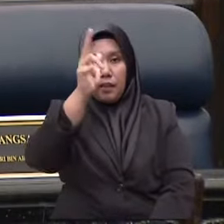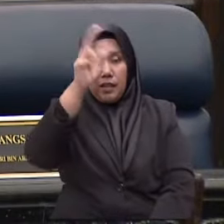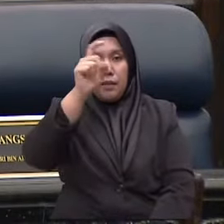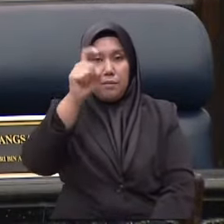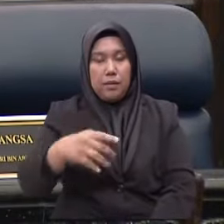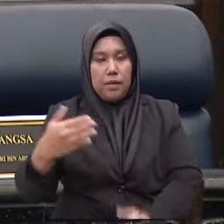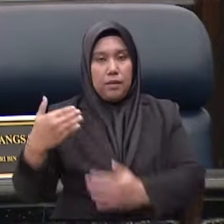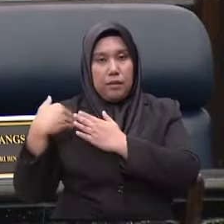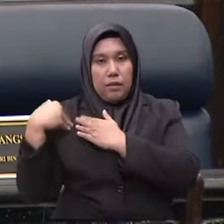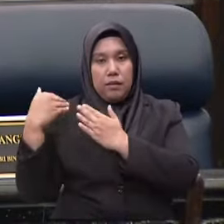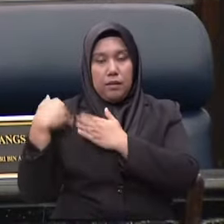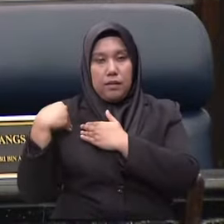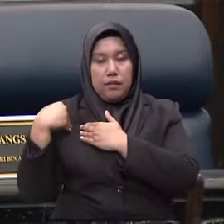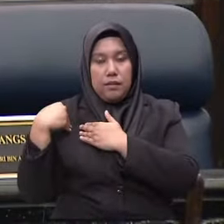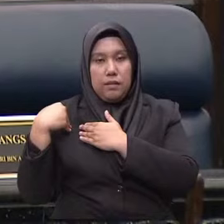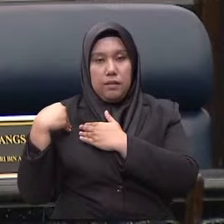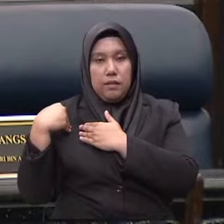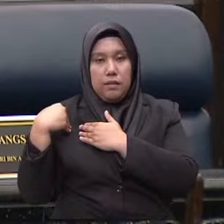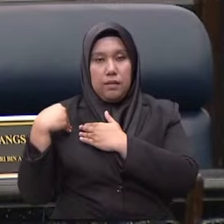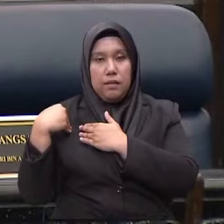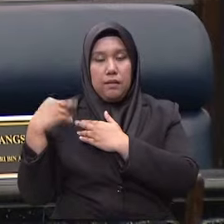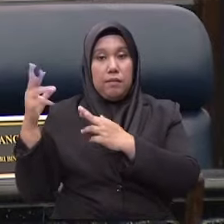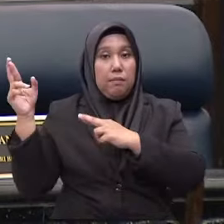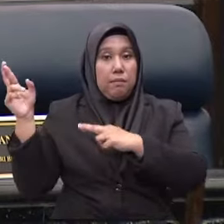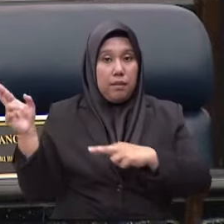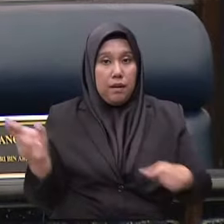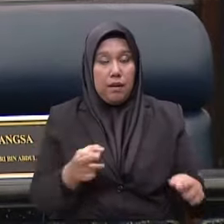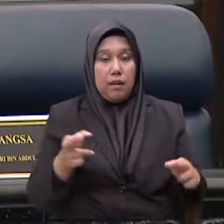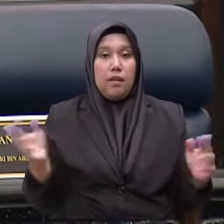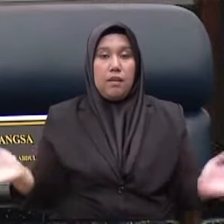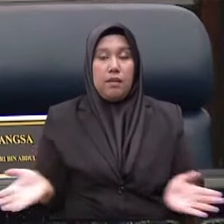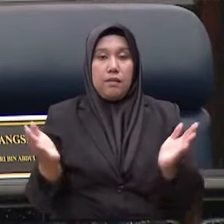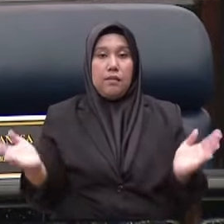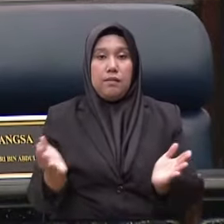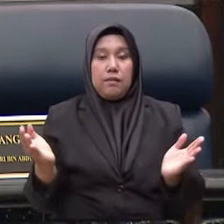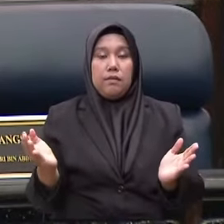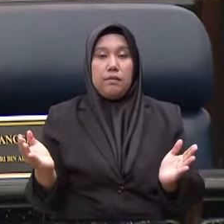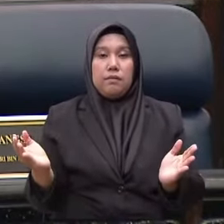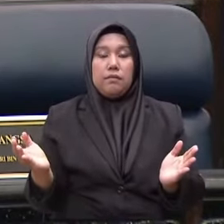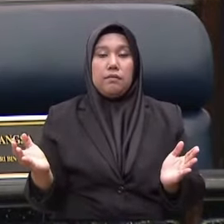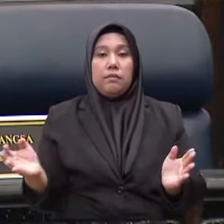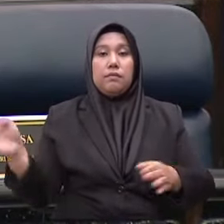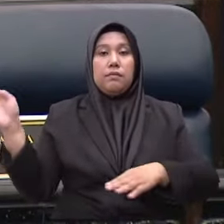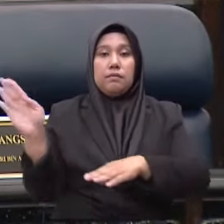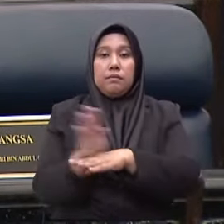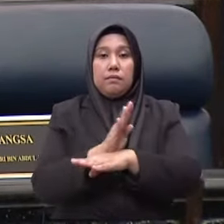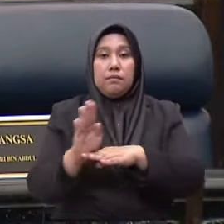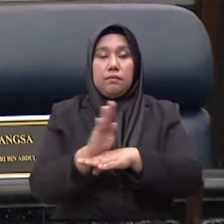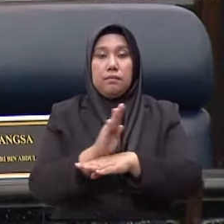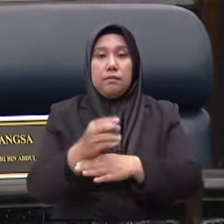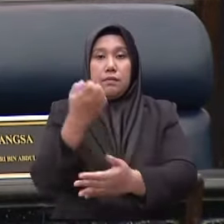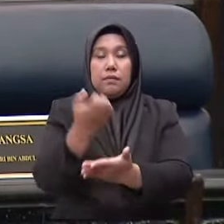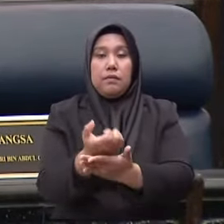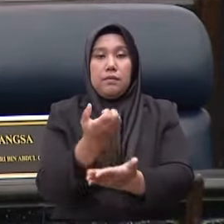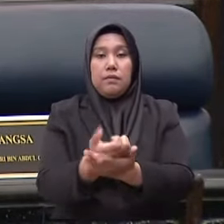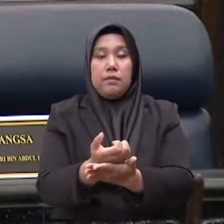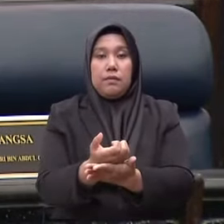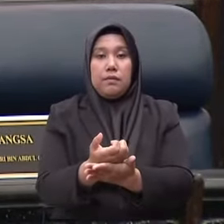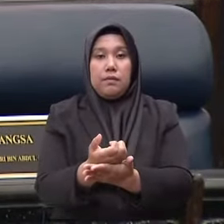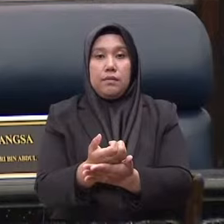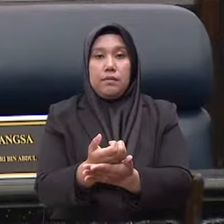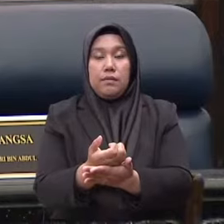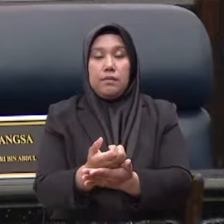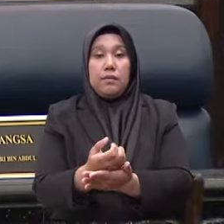peranankan untuk memain peranan untuk merancakkan kegiatan ekonomi salah satu daripada rancakan